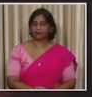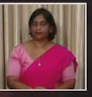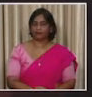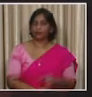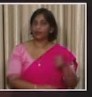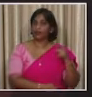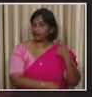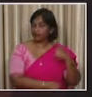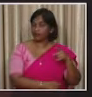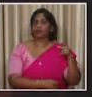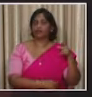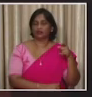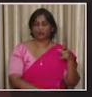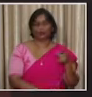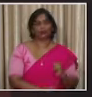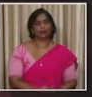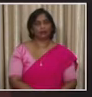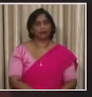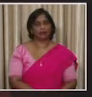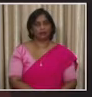දැන් ඒ නිසා තමයි